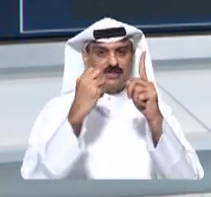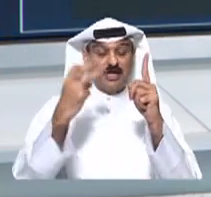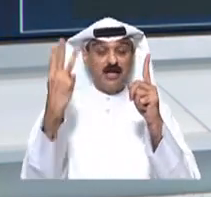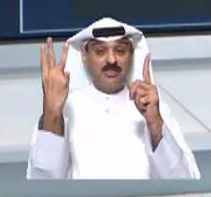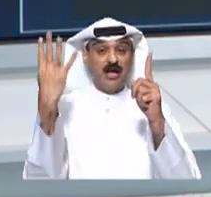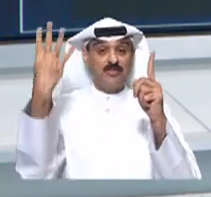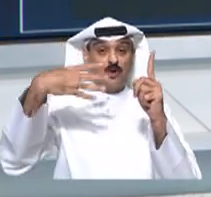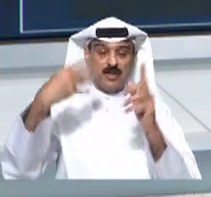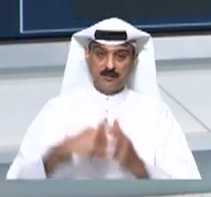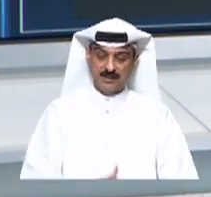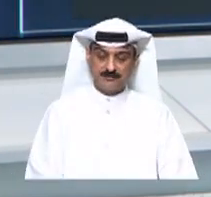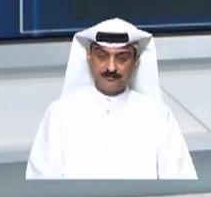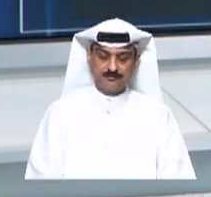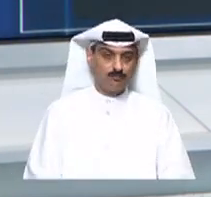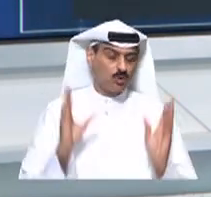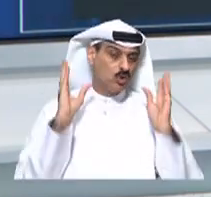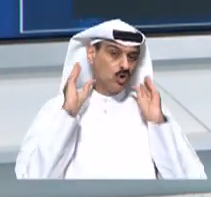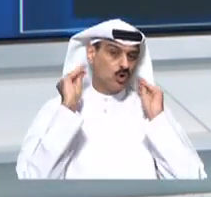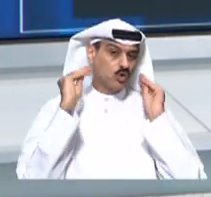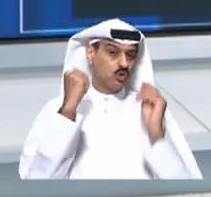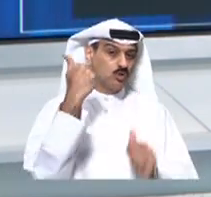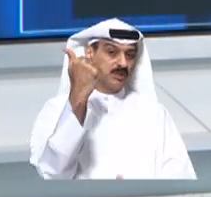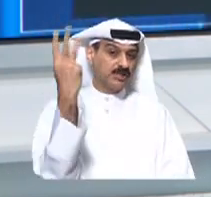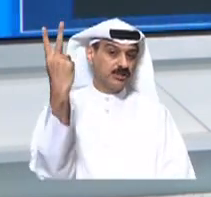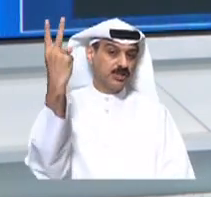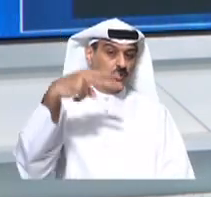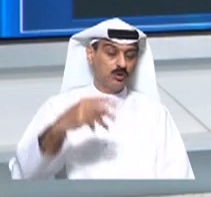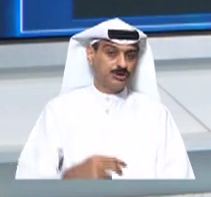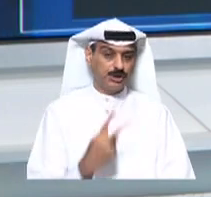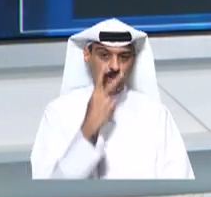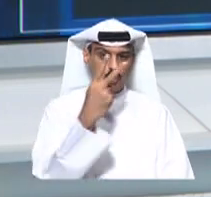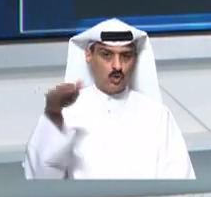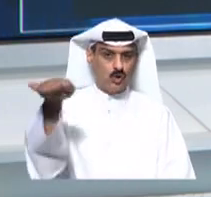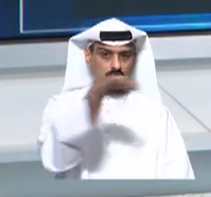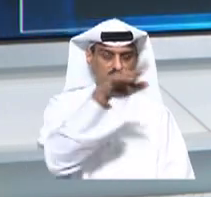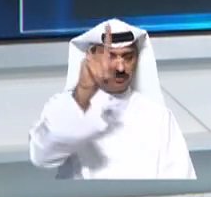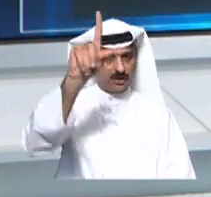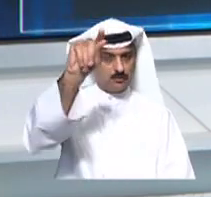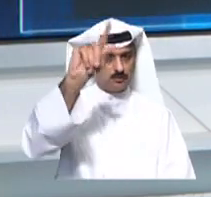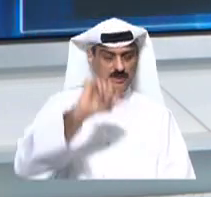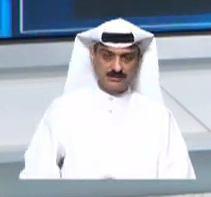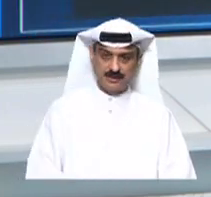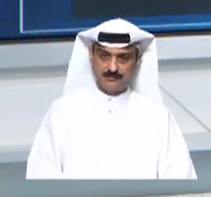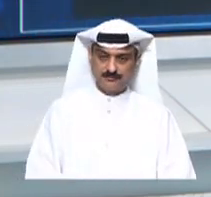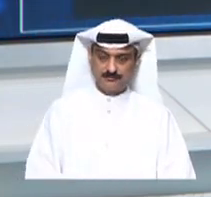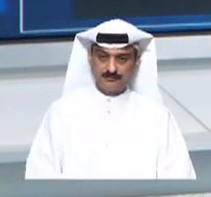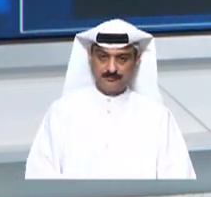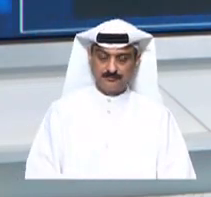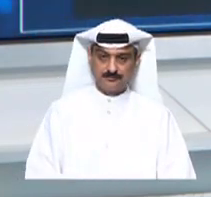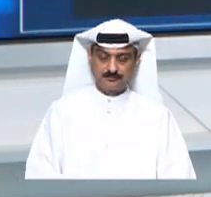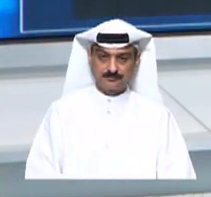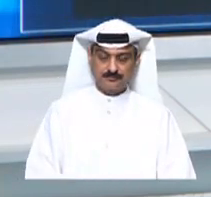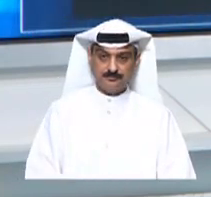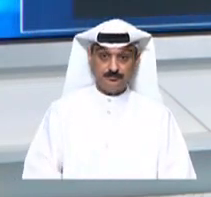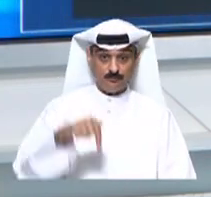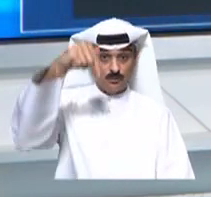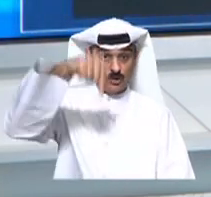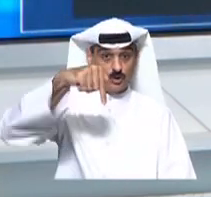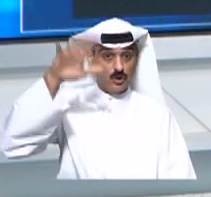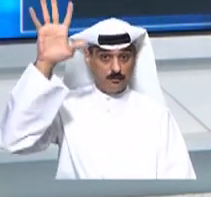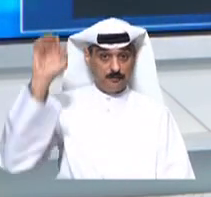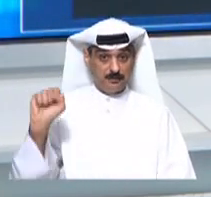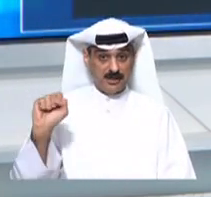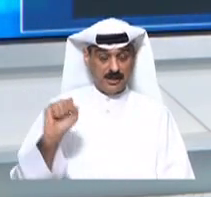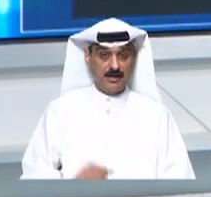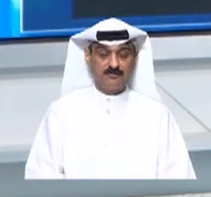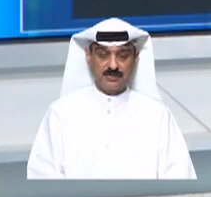مئوية، الرطوبة النسبية 26%، الرؤية الأفقية جيدة تتجاوز 10 كيلو. الطقس متوقع في منتصف هذه الليلة